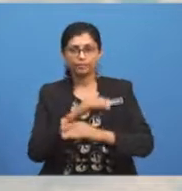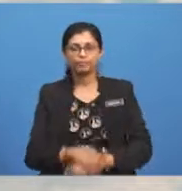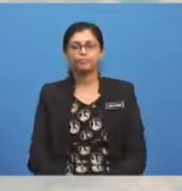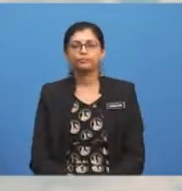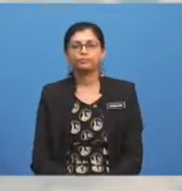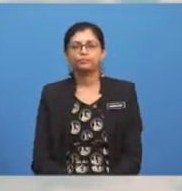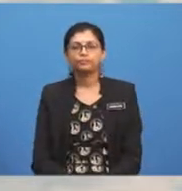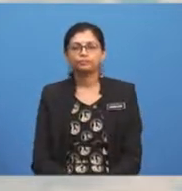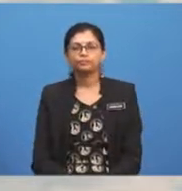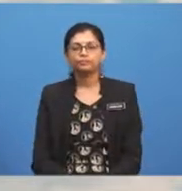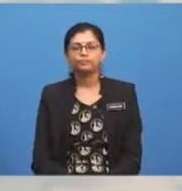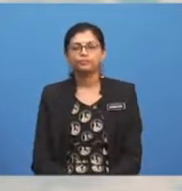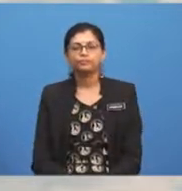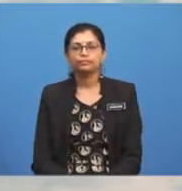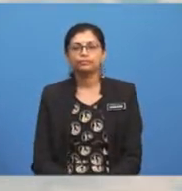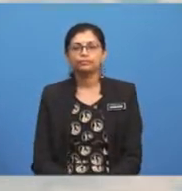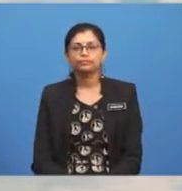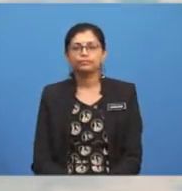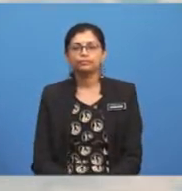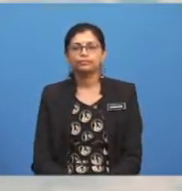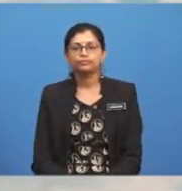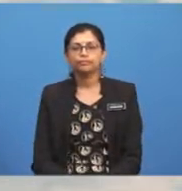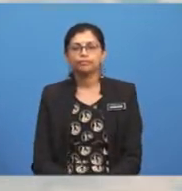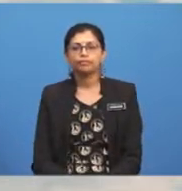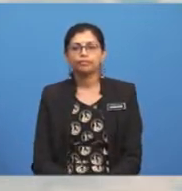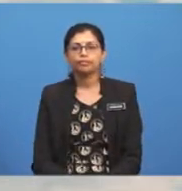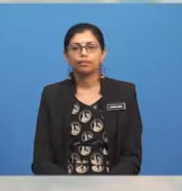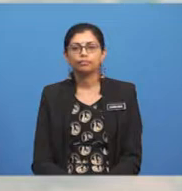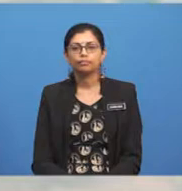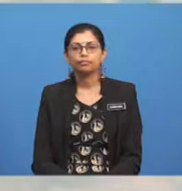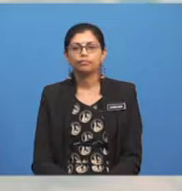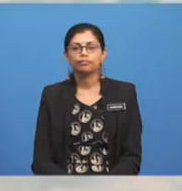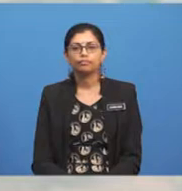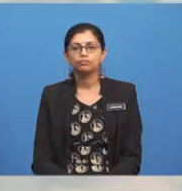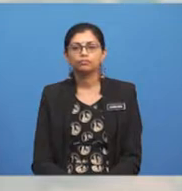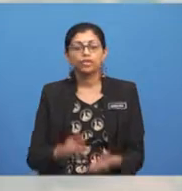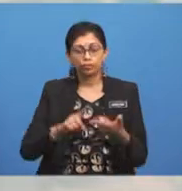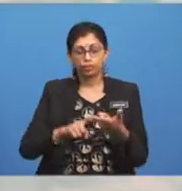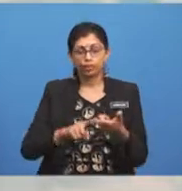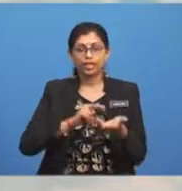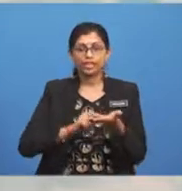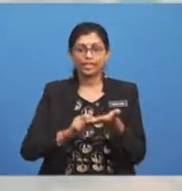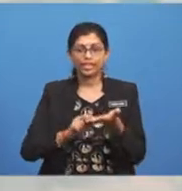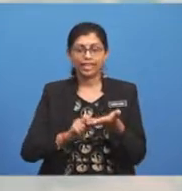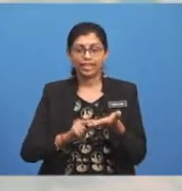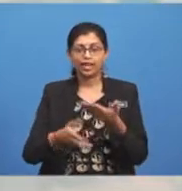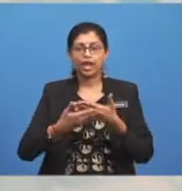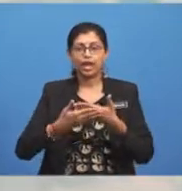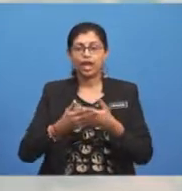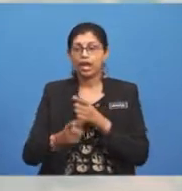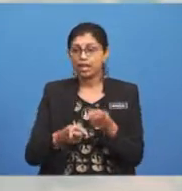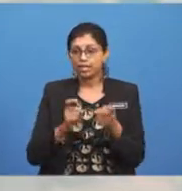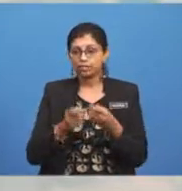kedua, nilai halaju lepas kedua-dua satelit mestilah mematuhi hukum